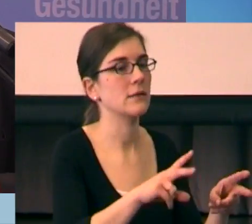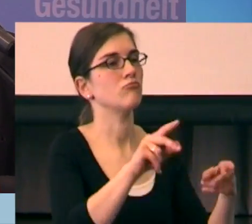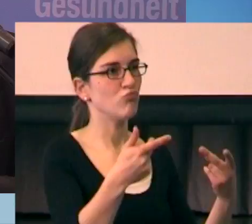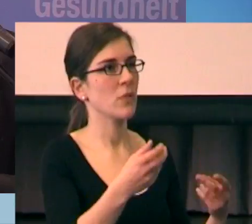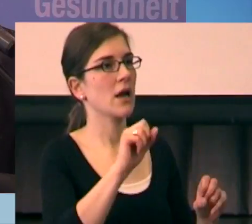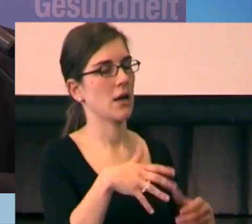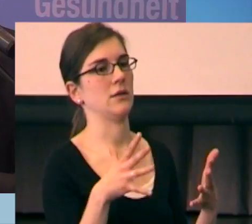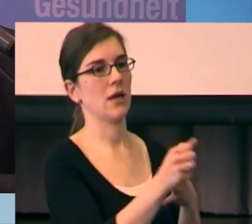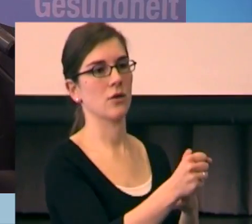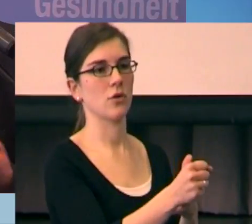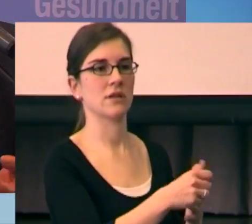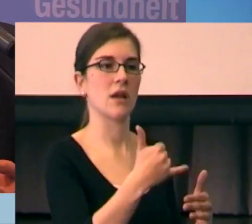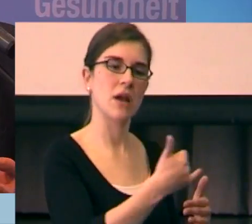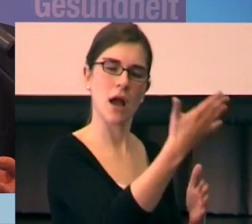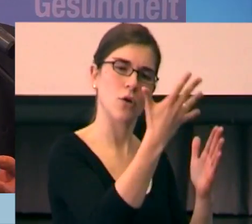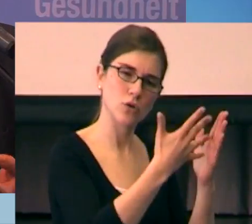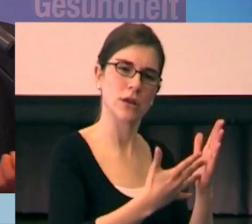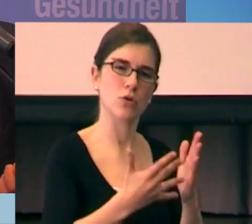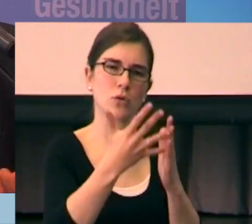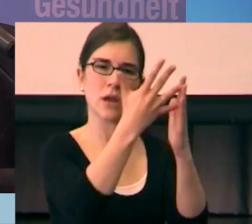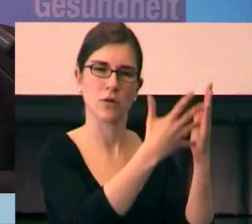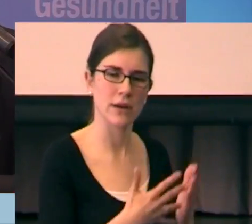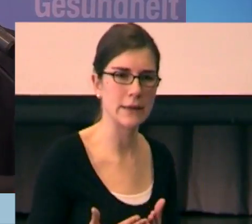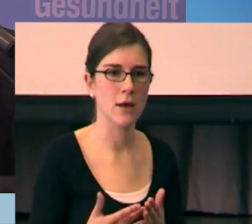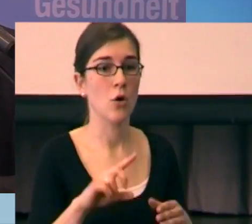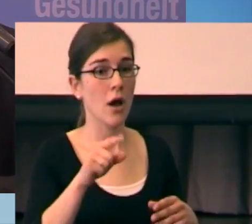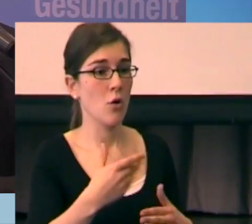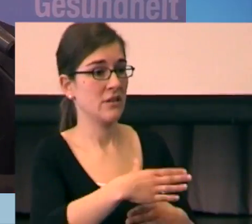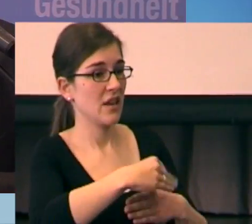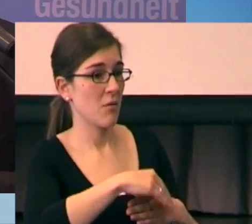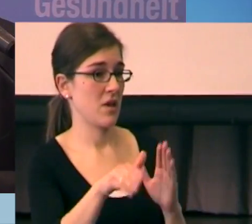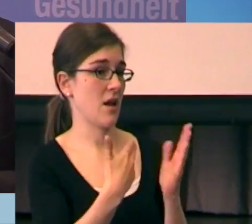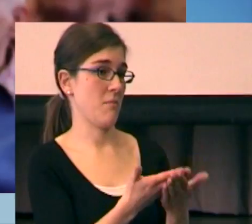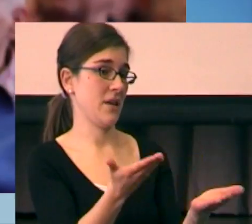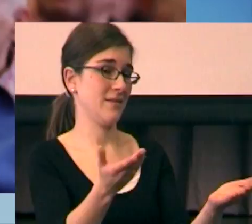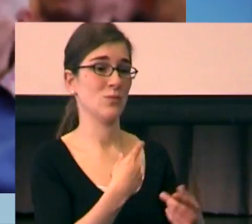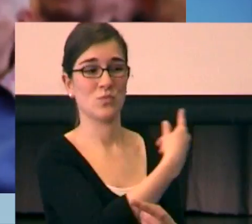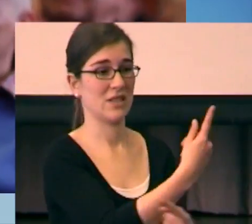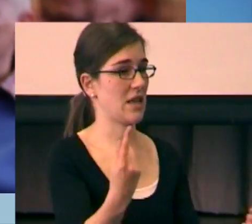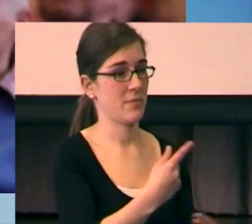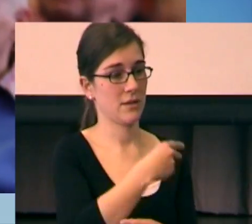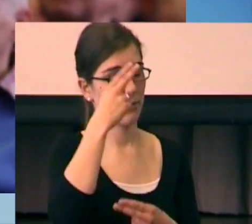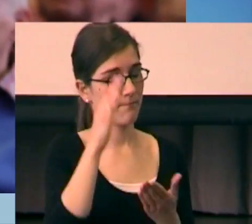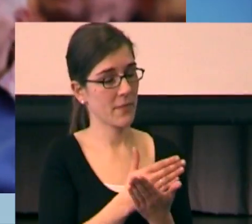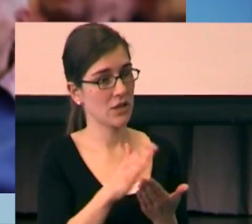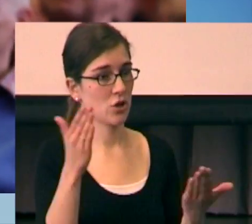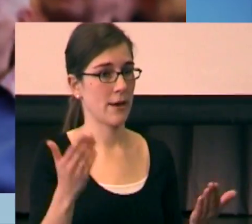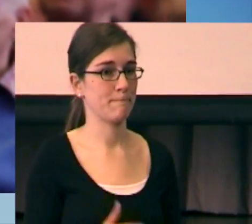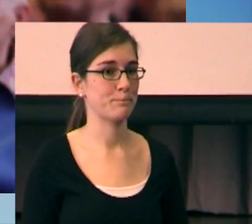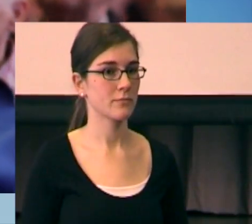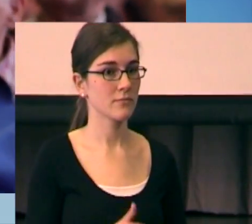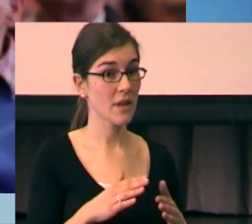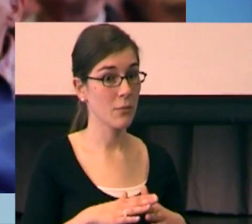Diagnostik eventuell zu unterziehen? Und natürlich dann einer Therapie. Der Anstieg, man kann es ungefähr pro